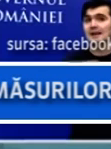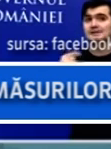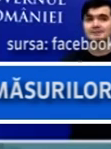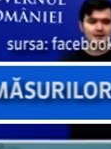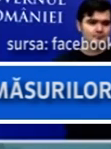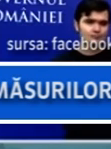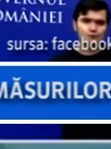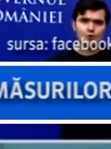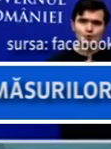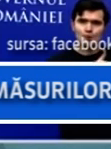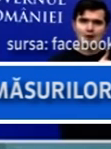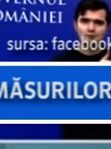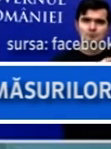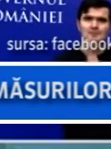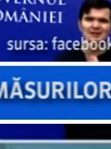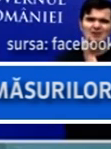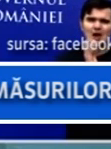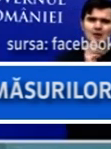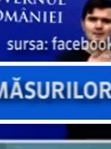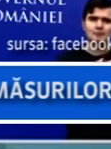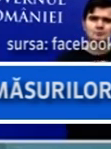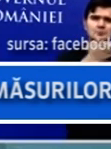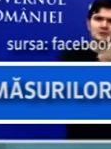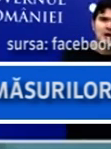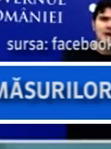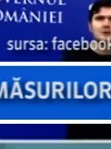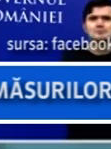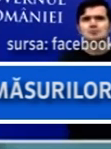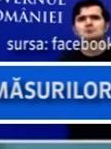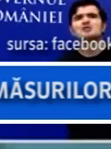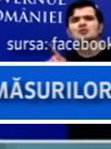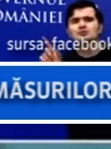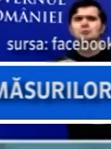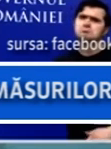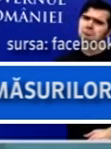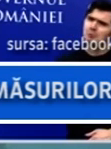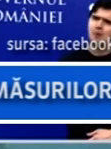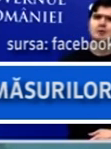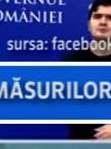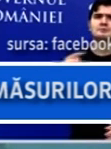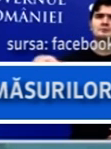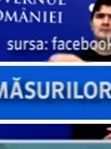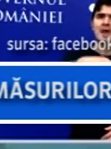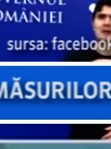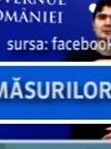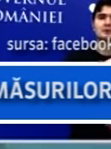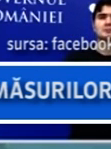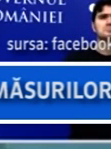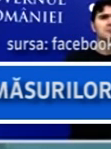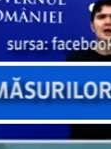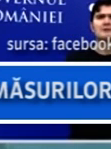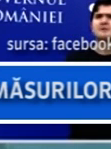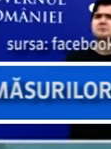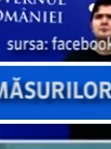dedicat, controlat, de intrare, deplasare și ieșire, se poate merge în condițiile în care se merge la